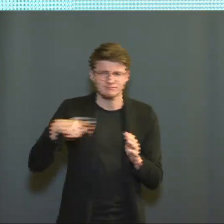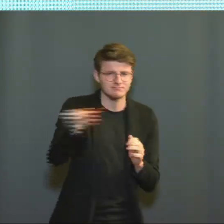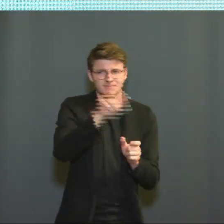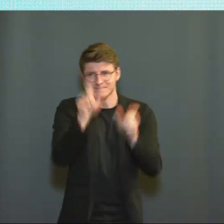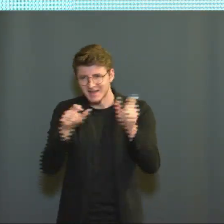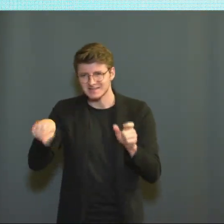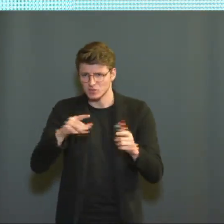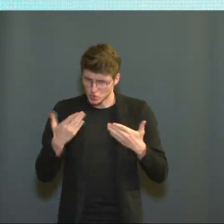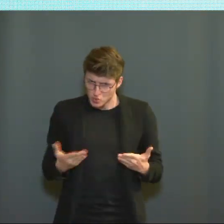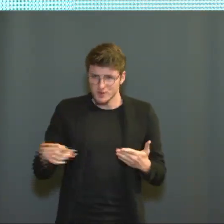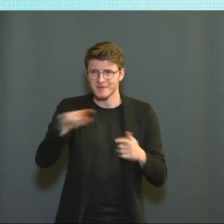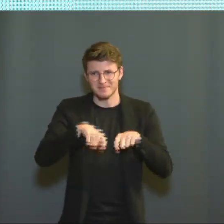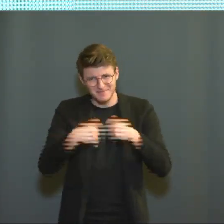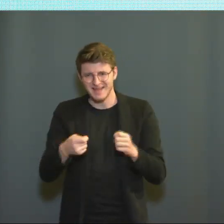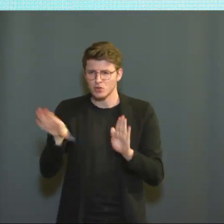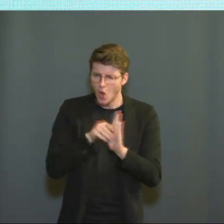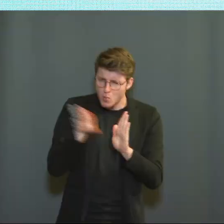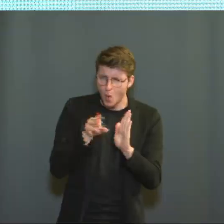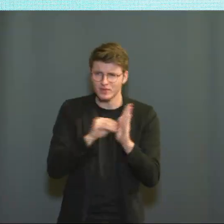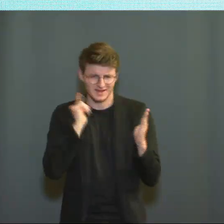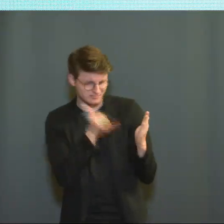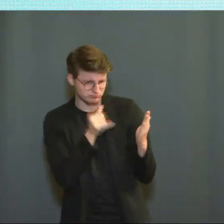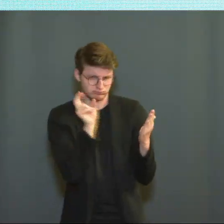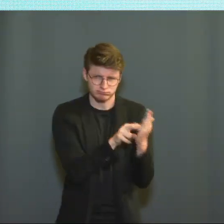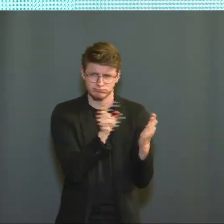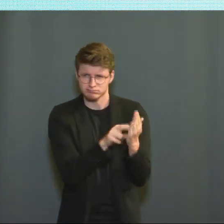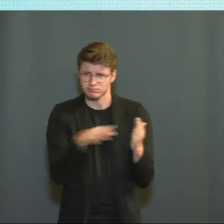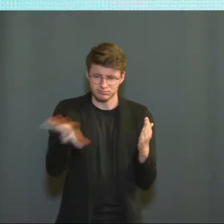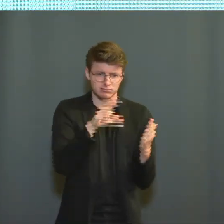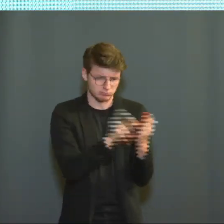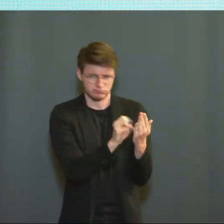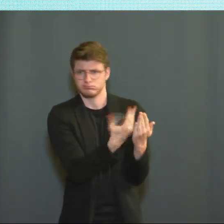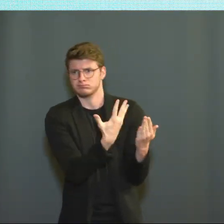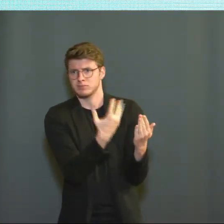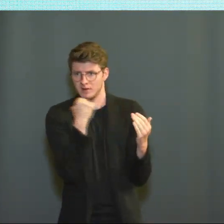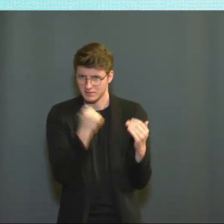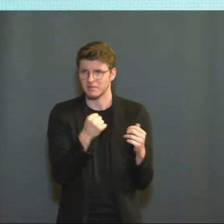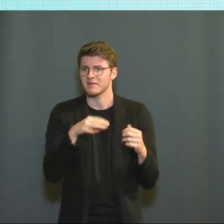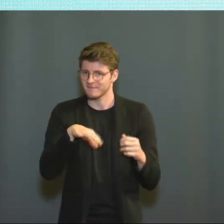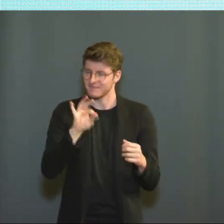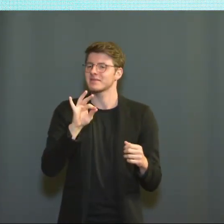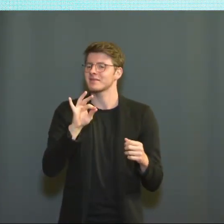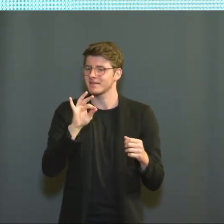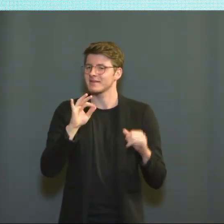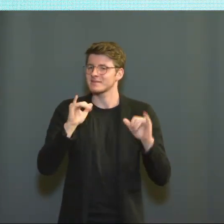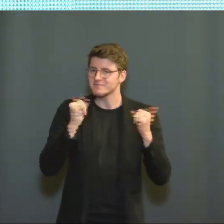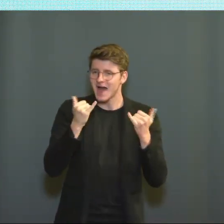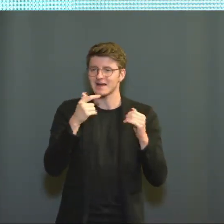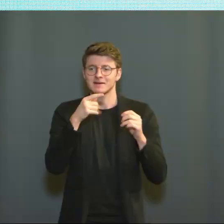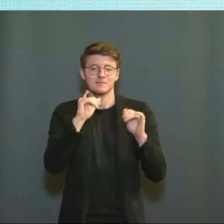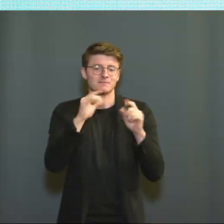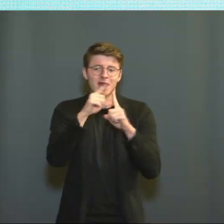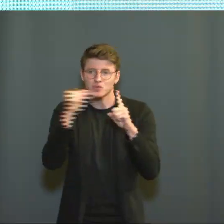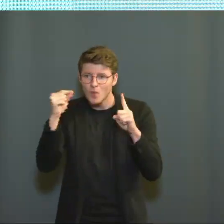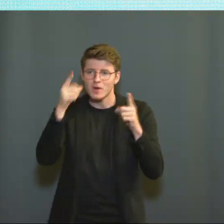vandaag de app te downloaden en aan te zetten. U kan hem terugvinden in de Play Store of de App Store van uw